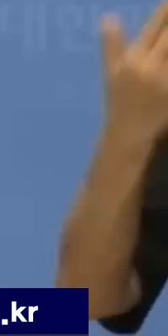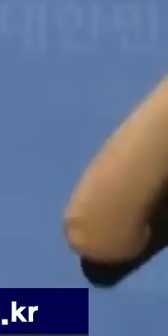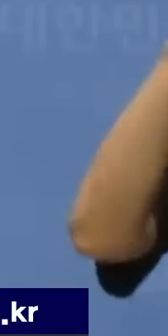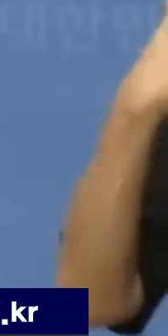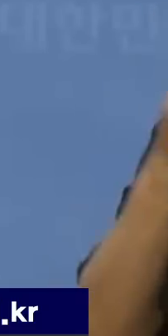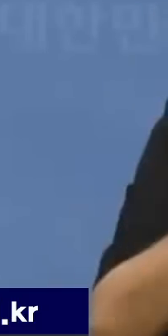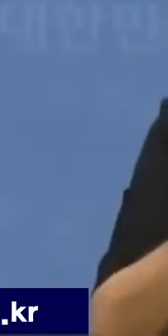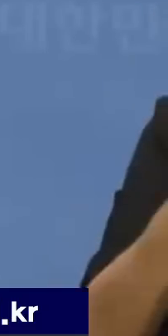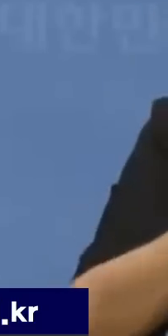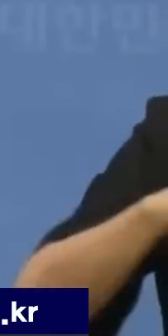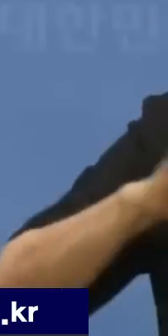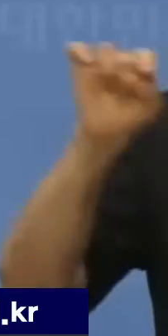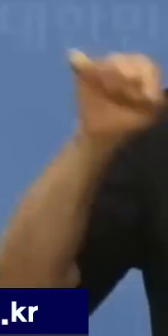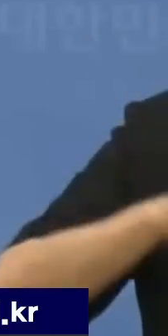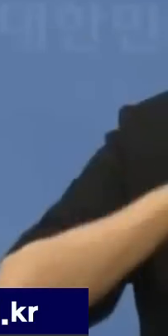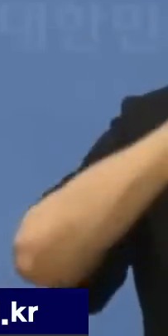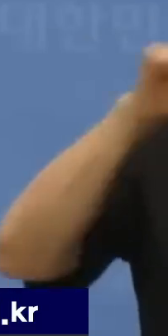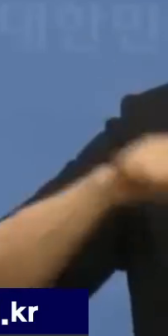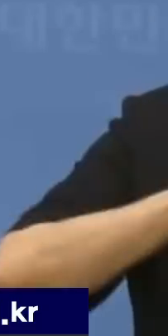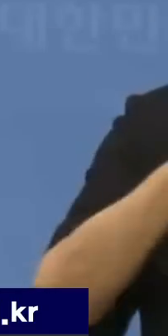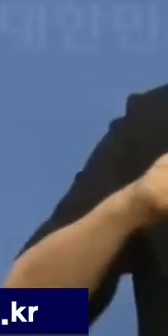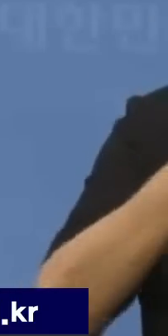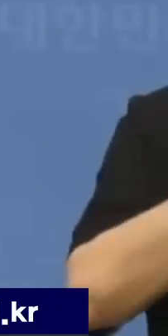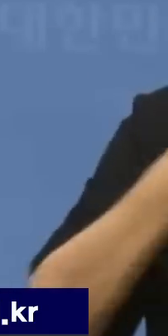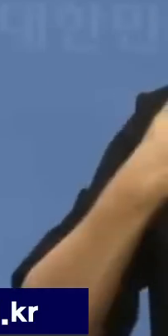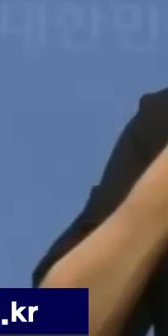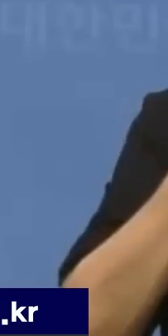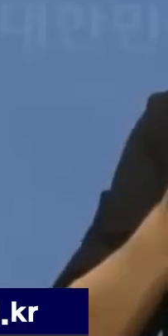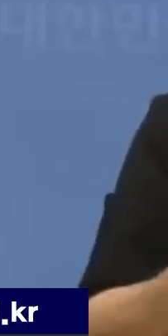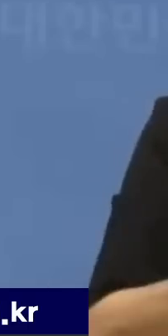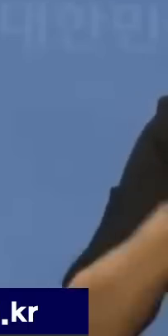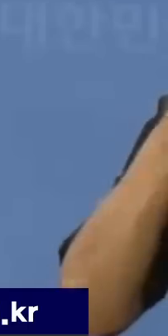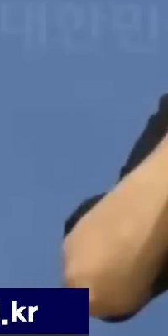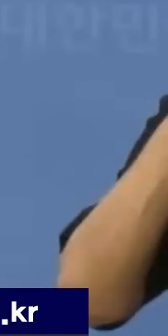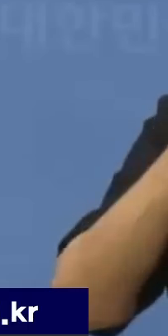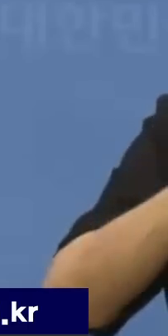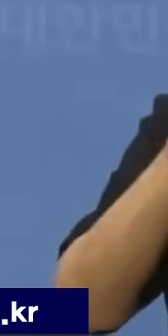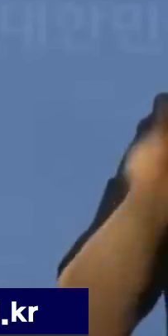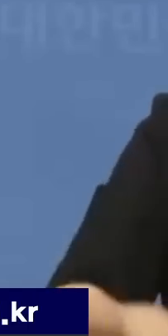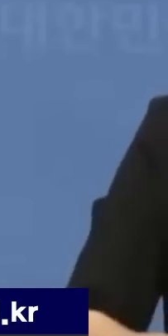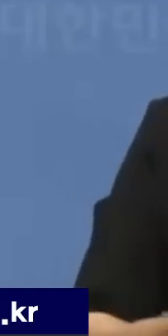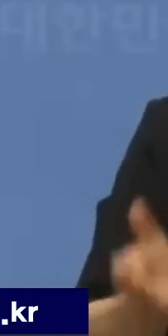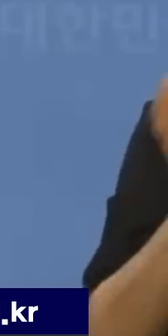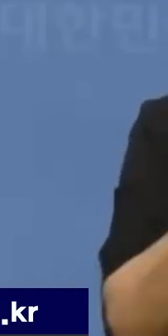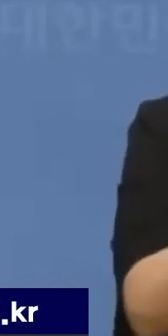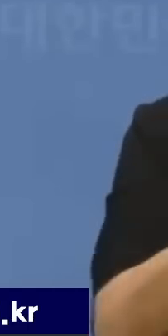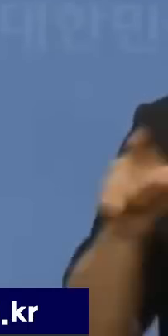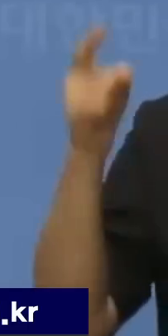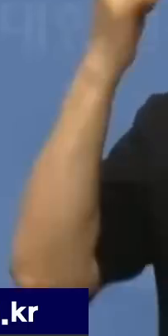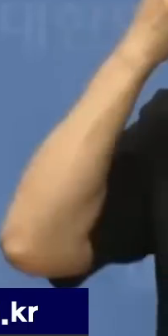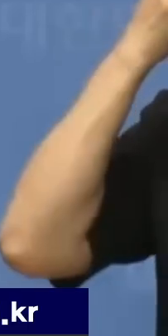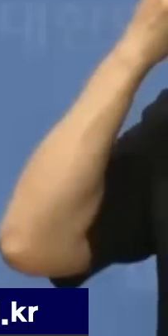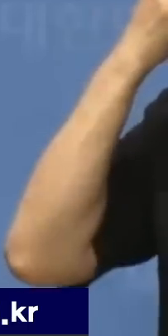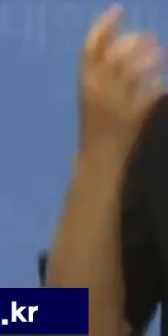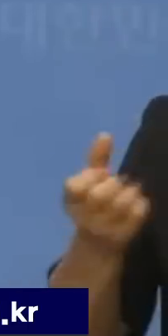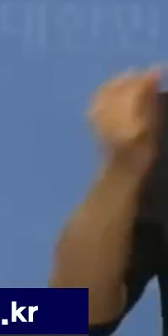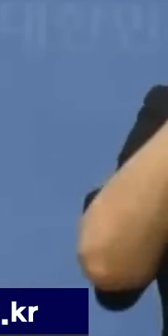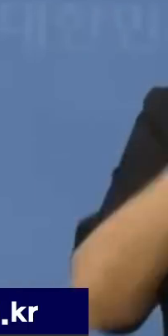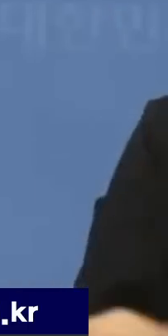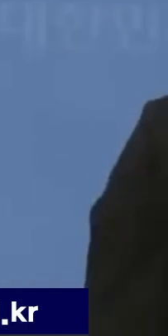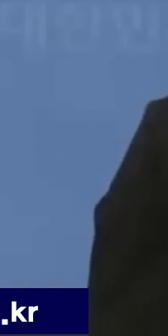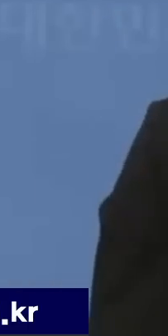전정부 탓할 정도로 국정운영에 자신이 없습니까 못하겠으면 넘기십시오 무엇하러 왜 정권을